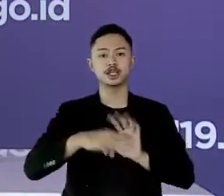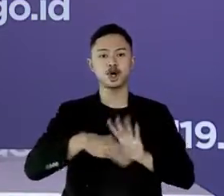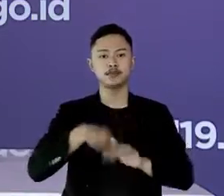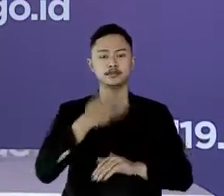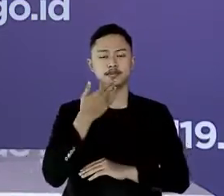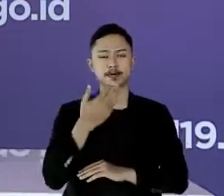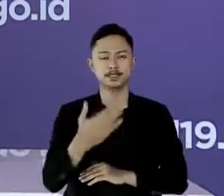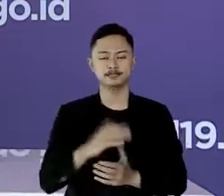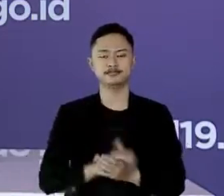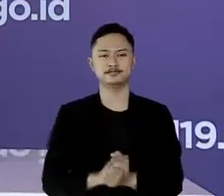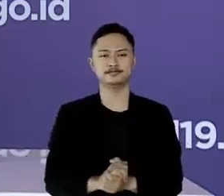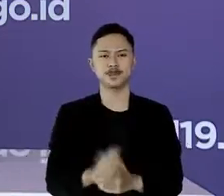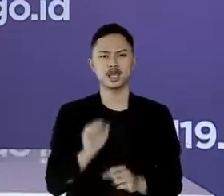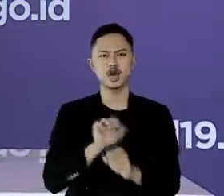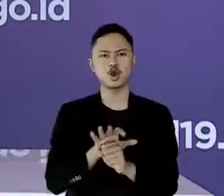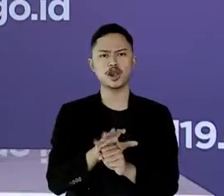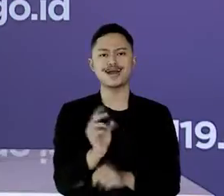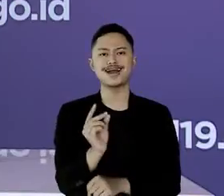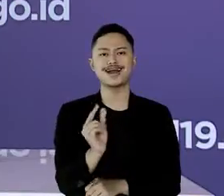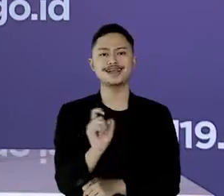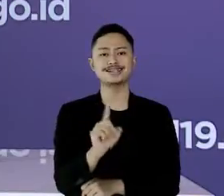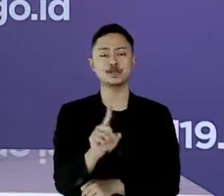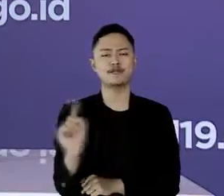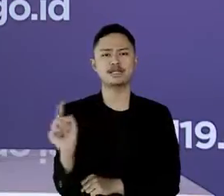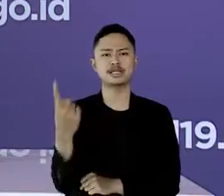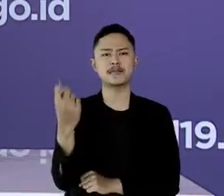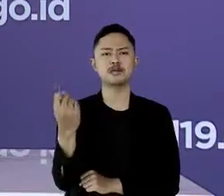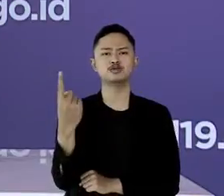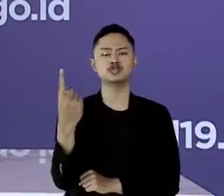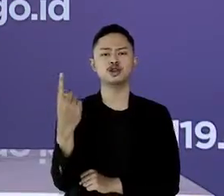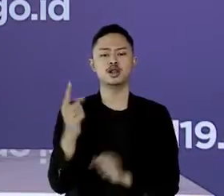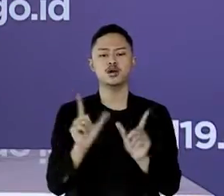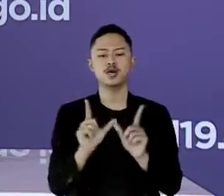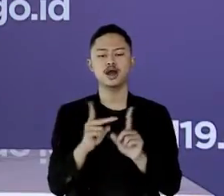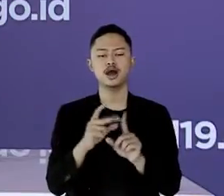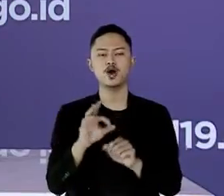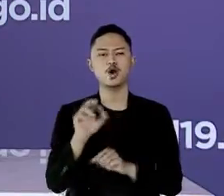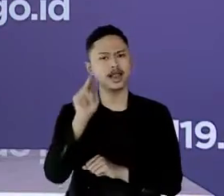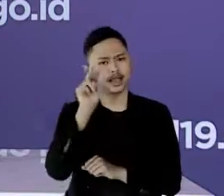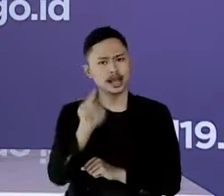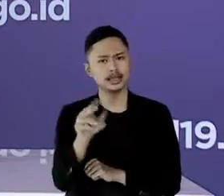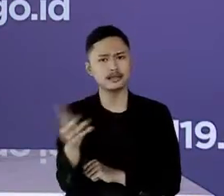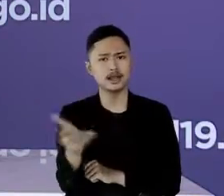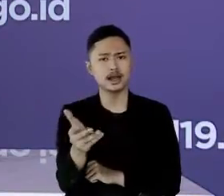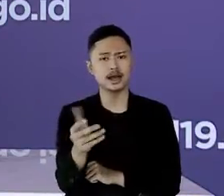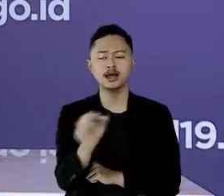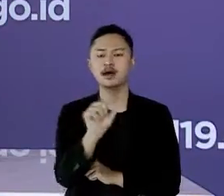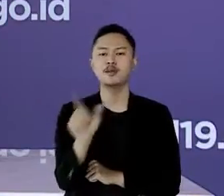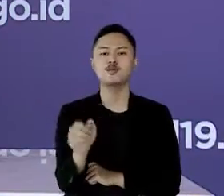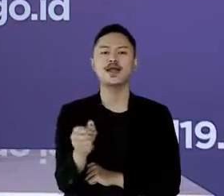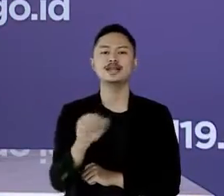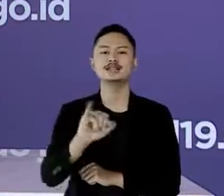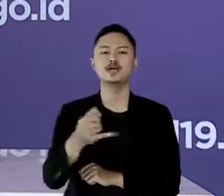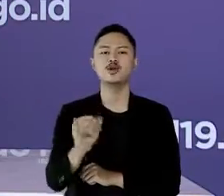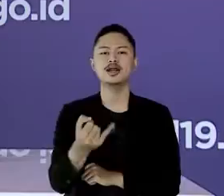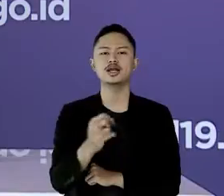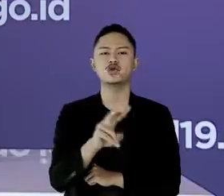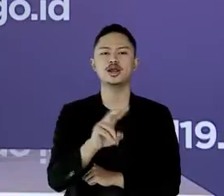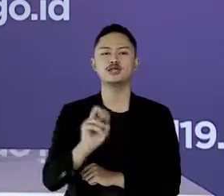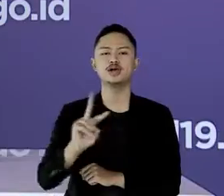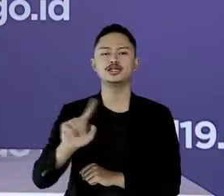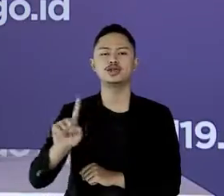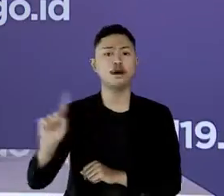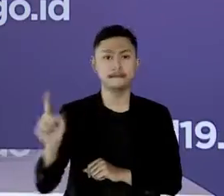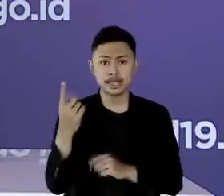varian R1 pertama kali teridentifikasi oleh Who pada bulan Januari 2021 di